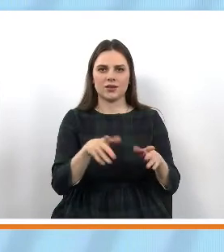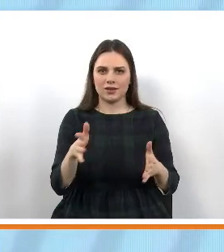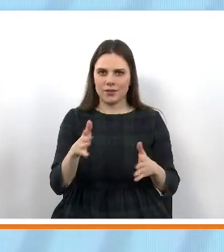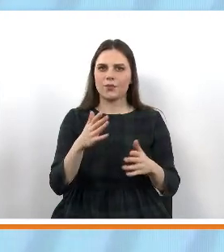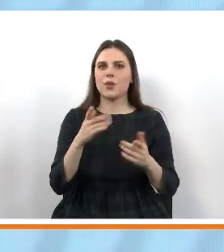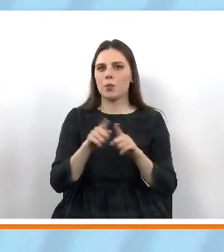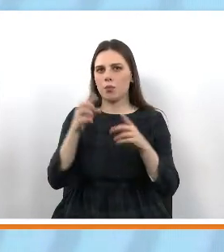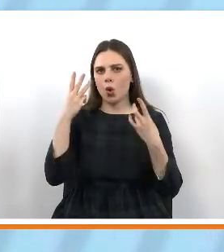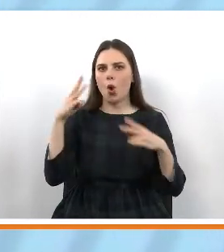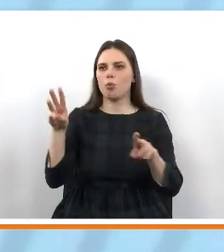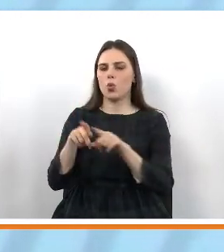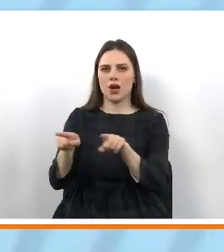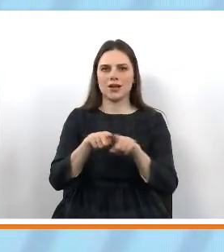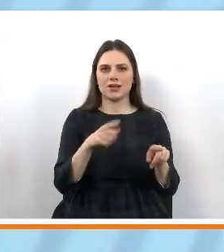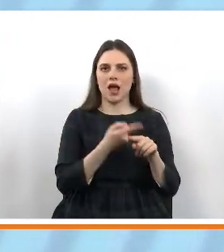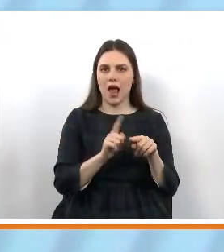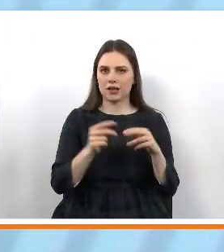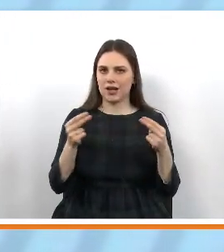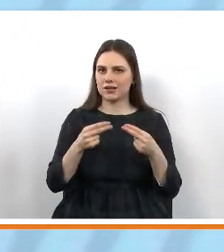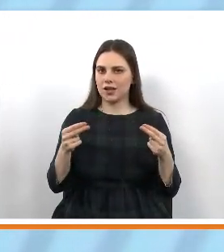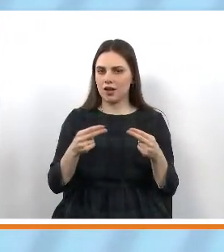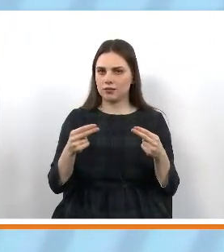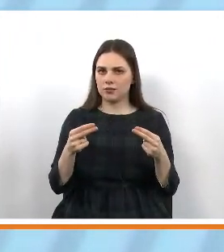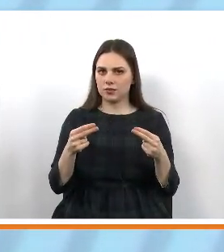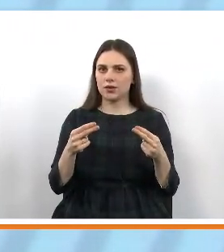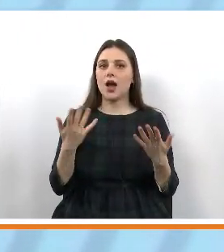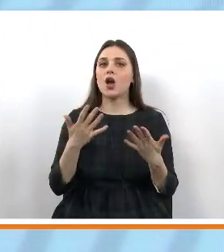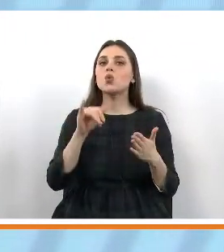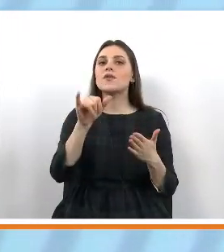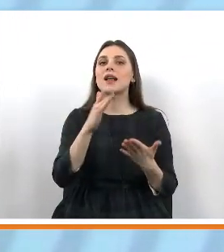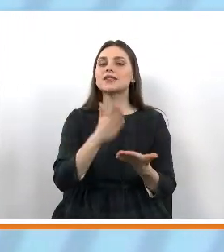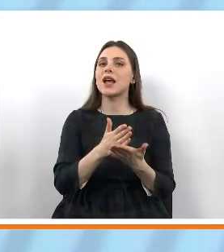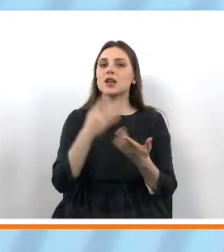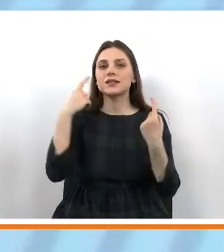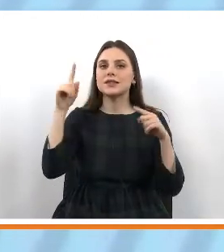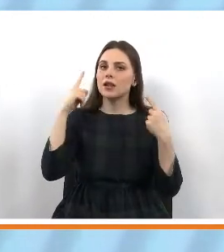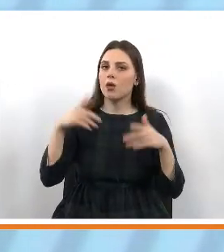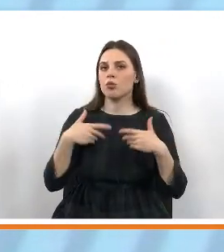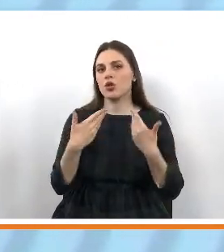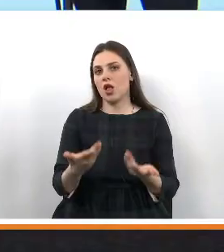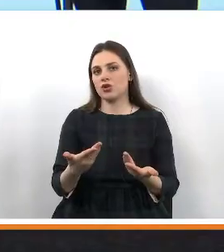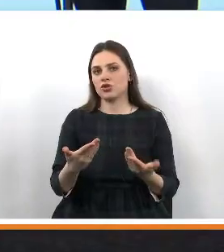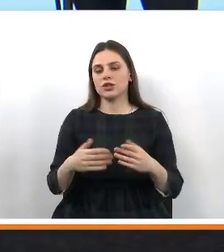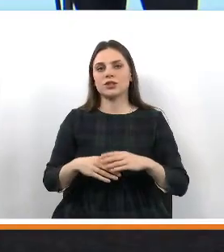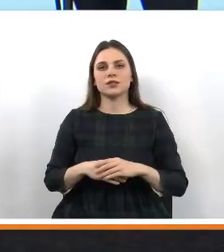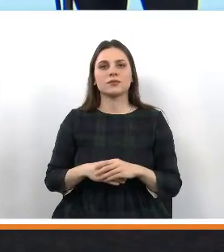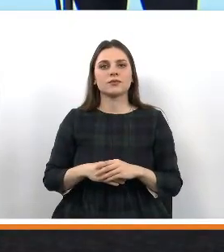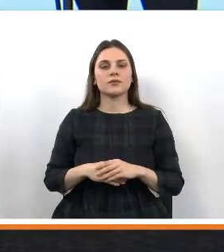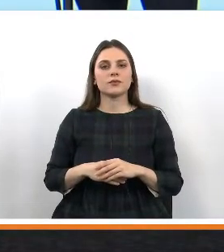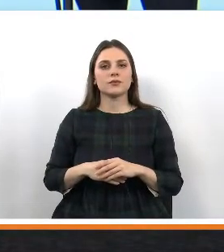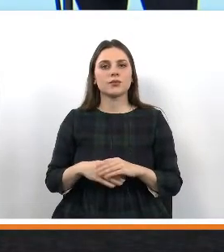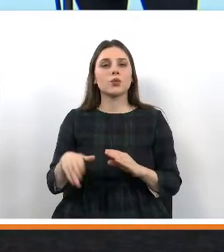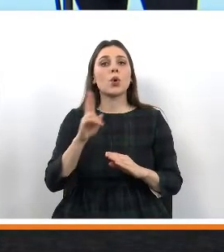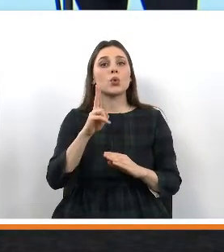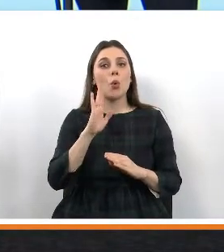популяризации, что ли, этой темы. Вот какие у вас есть идеи, предложения к таким? Может быть, те, кто будут